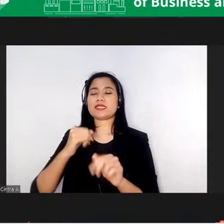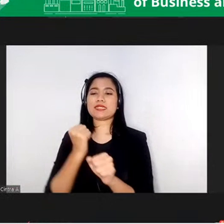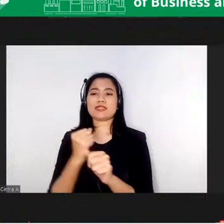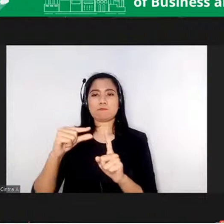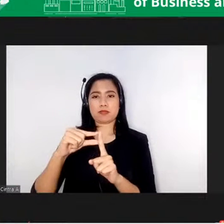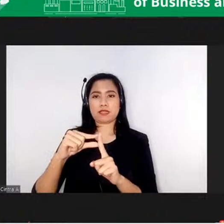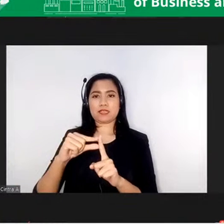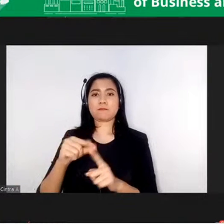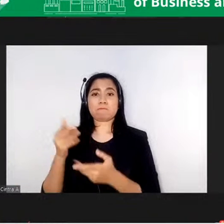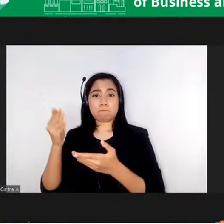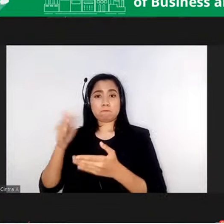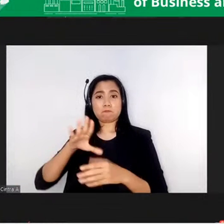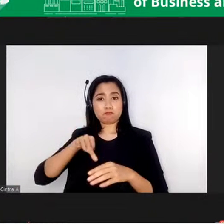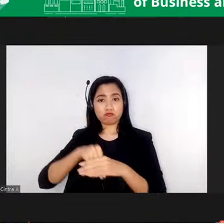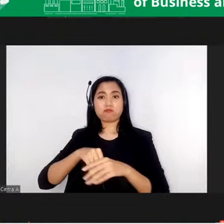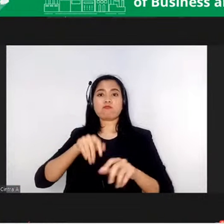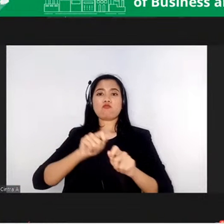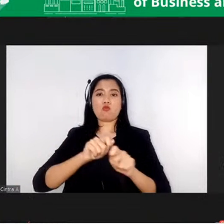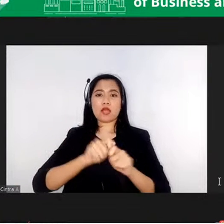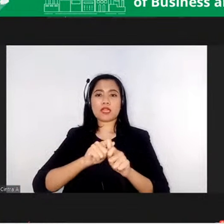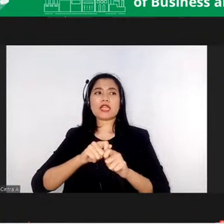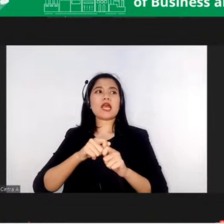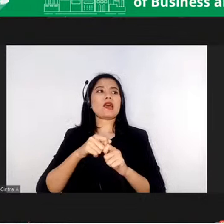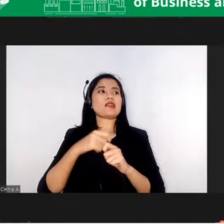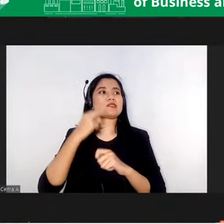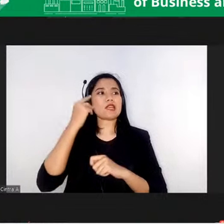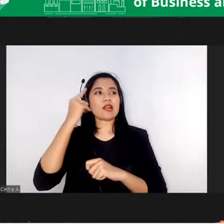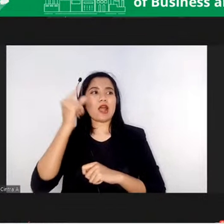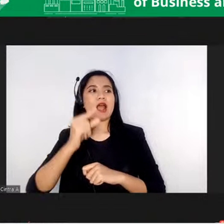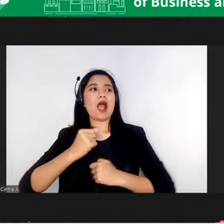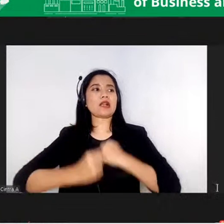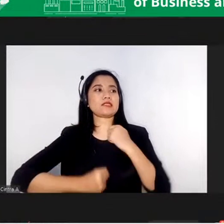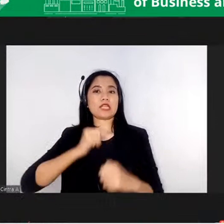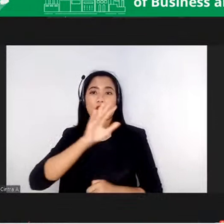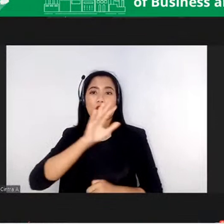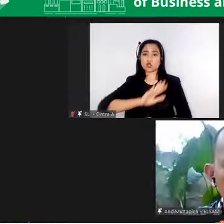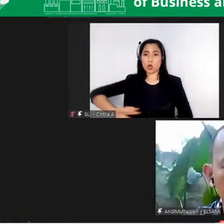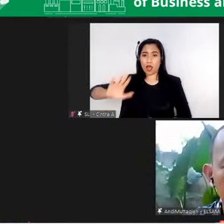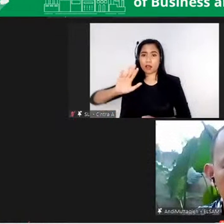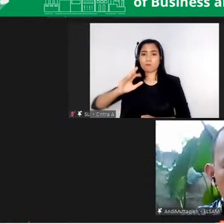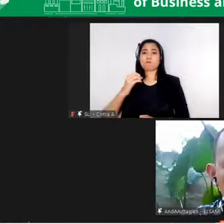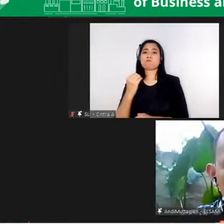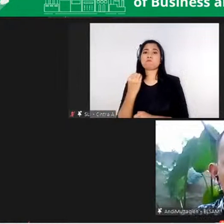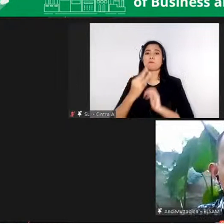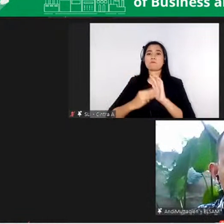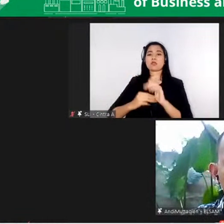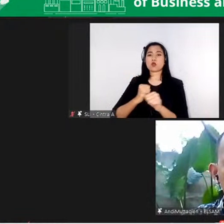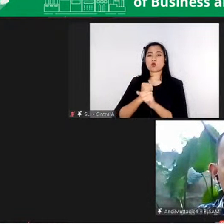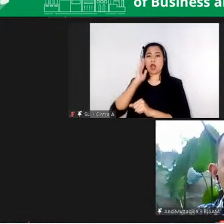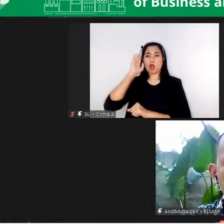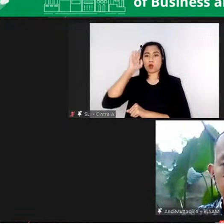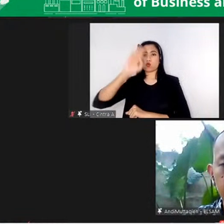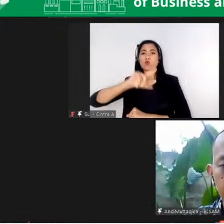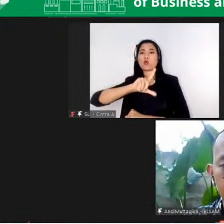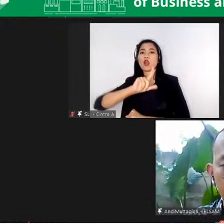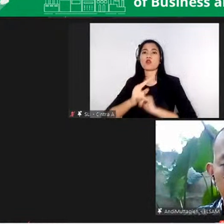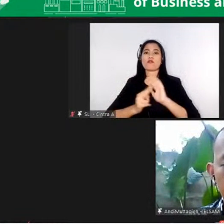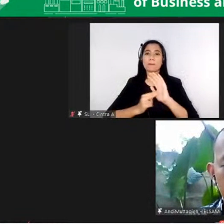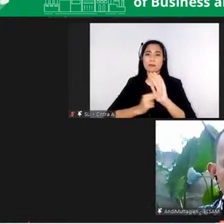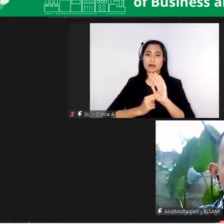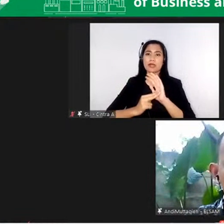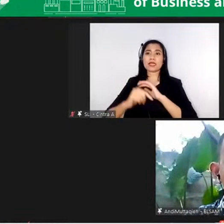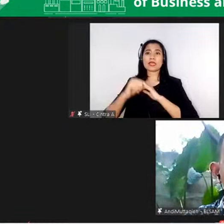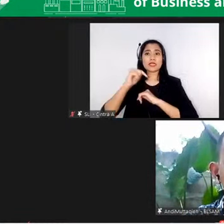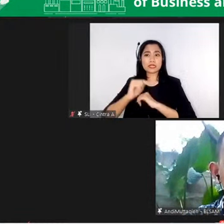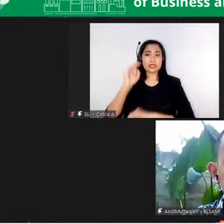executif summary Rencana Aksi Nasional bisnis danham yang diterbitkan beberapa Pekan lalu di bulan November juga nah bapak ibu sesi ini akan seru juga